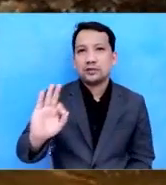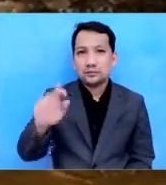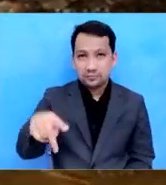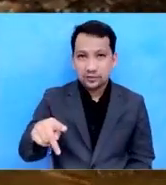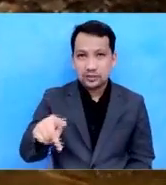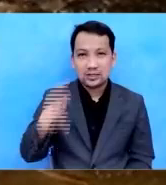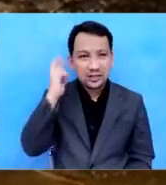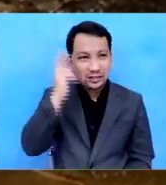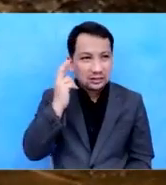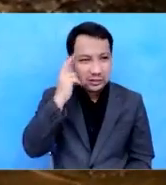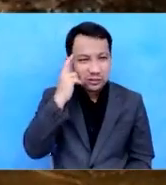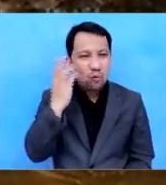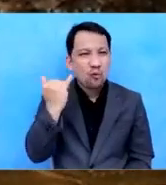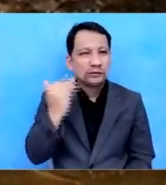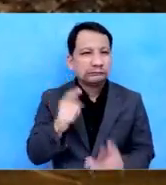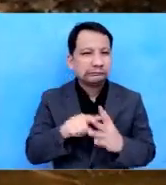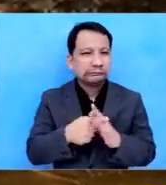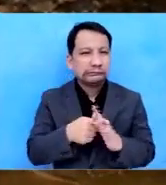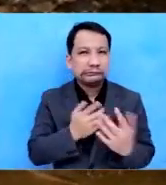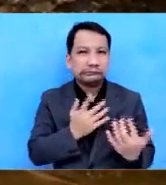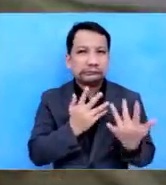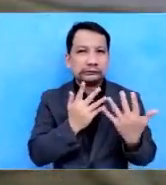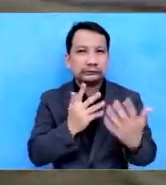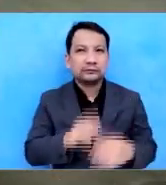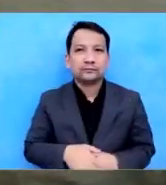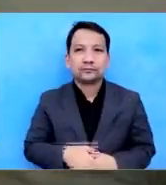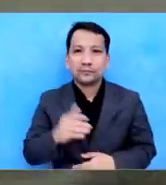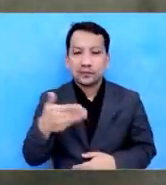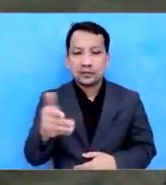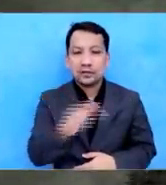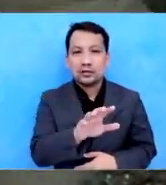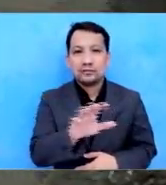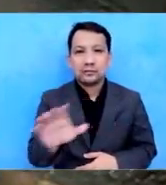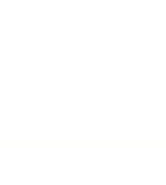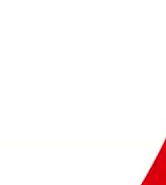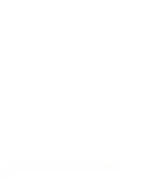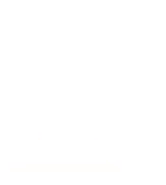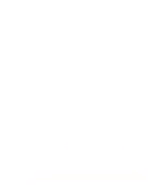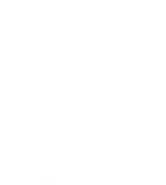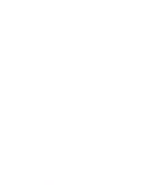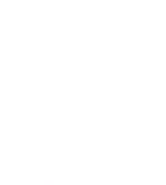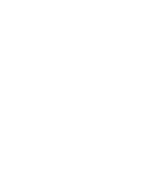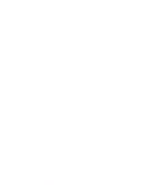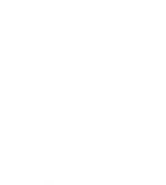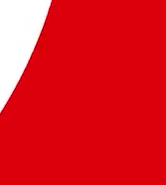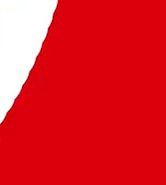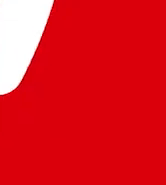sunog. Nagbabalita mula sa Frontline, Dave Abuel, News 5.